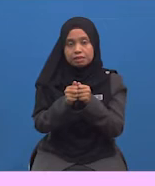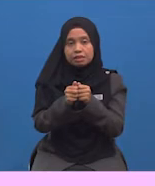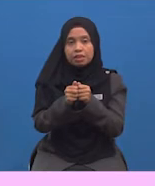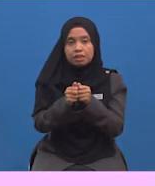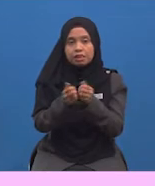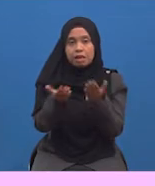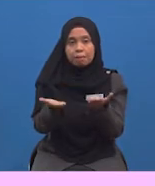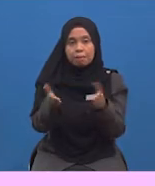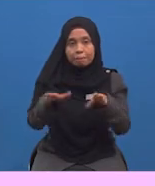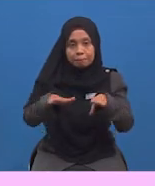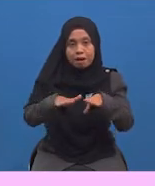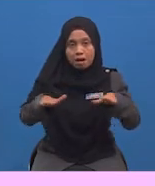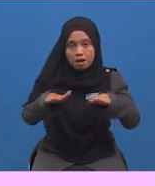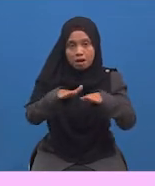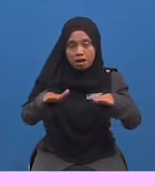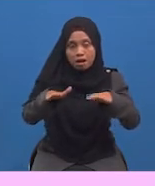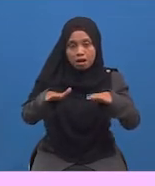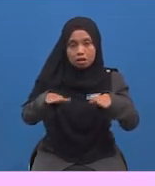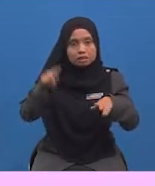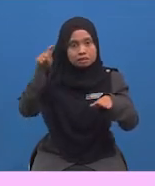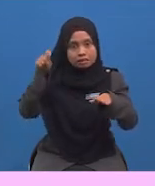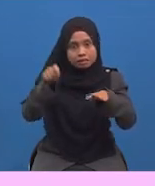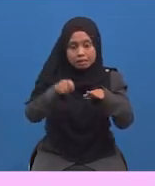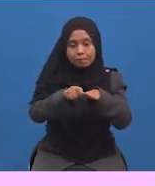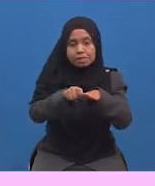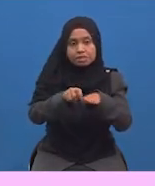trapezium dan sebuah silinder.